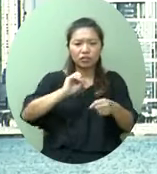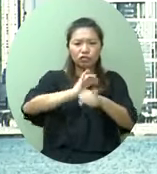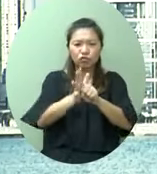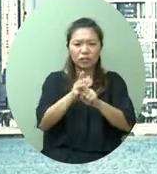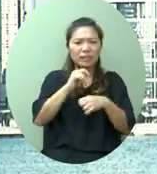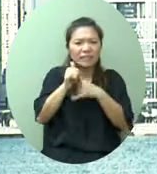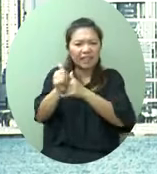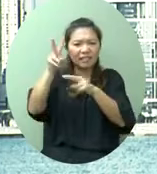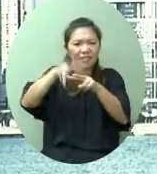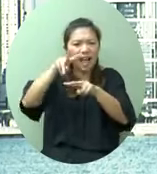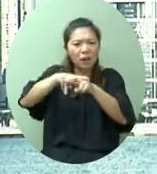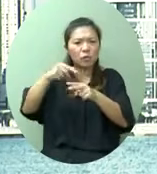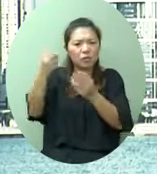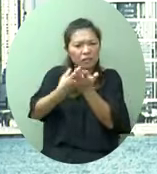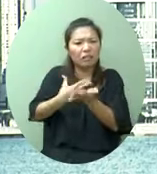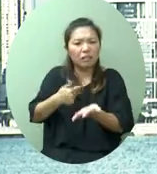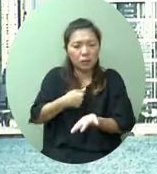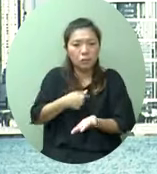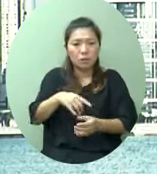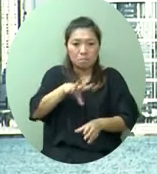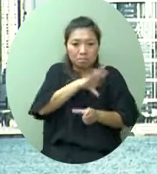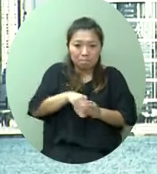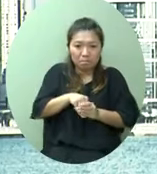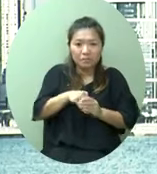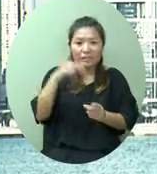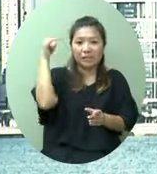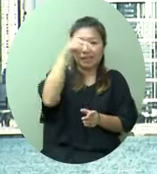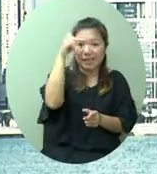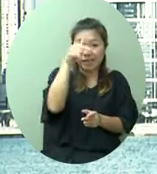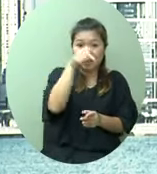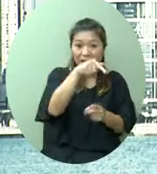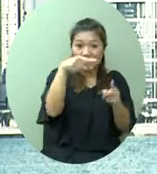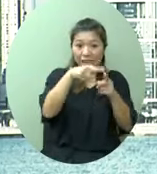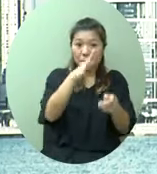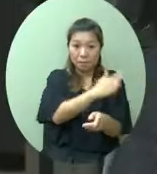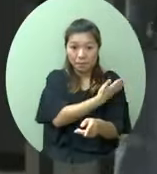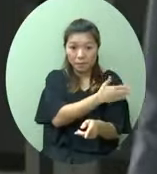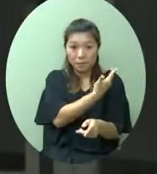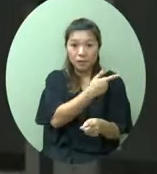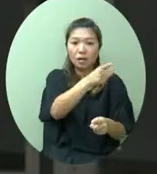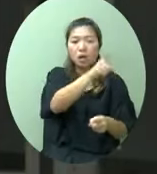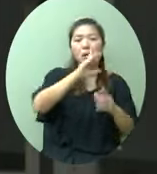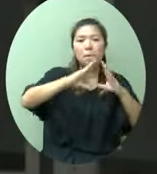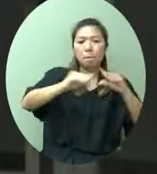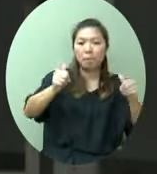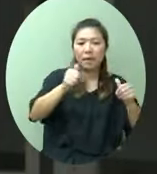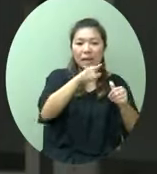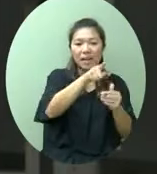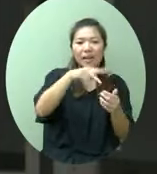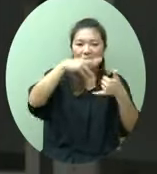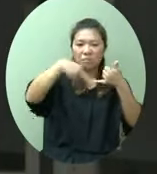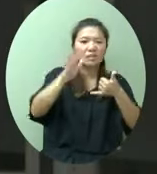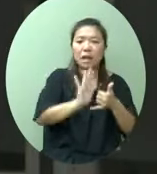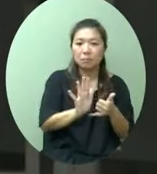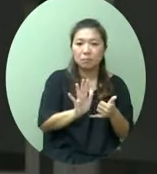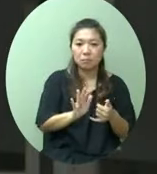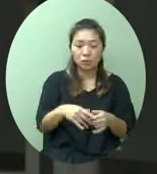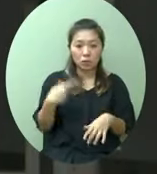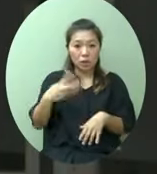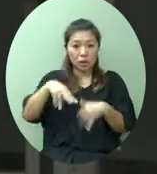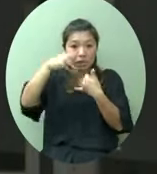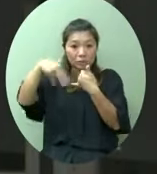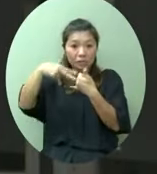標準啦，包括呢個收緊機組人員、海外人員嘅豁免檢疫政策。檢疫酒